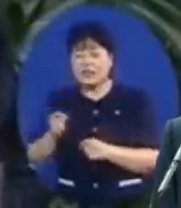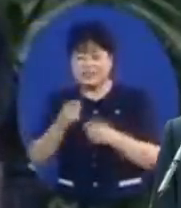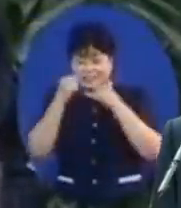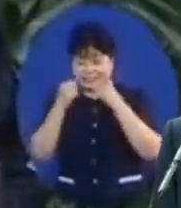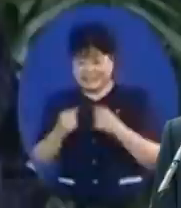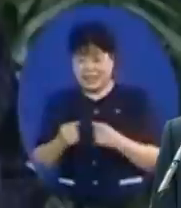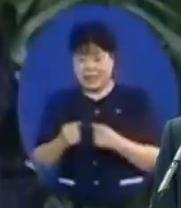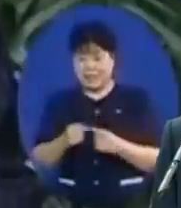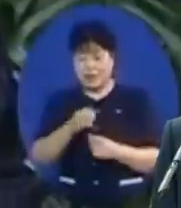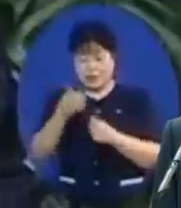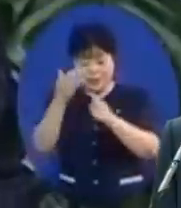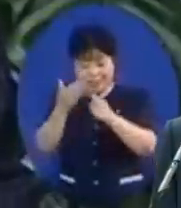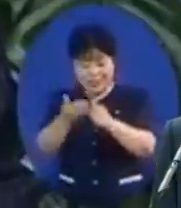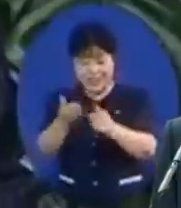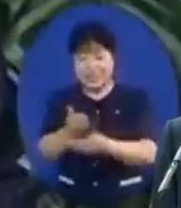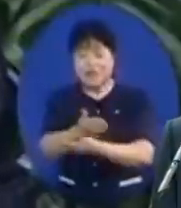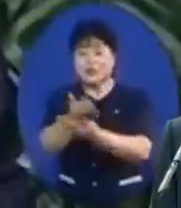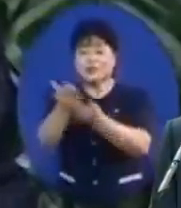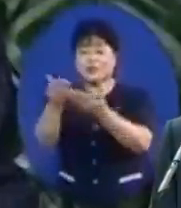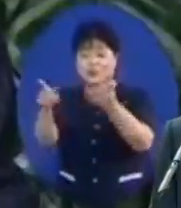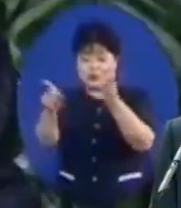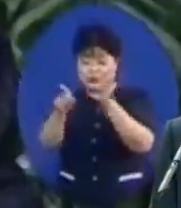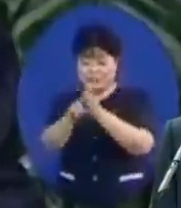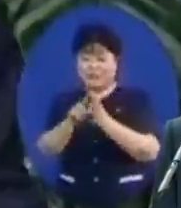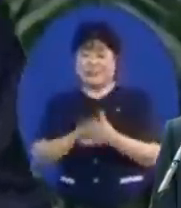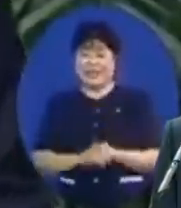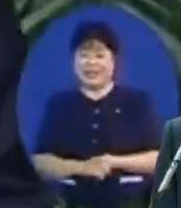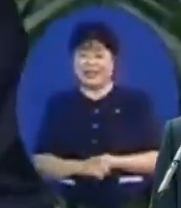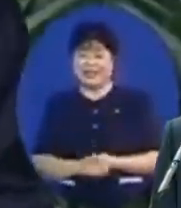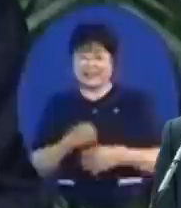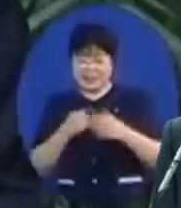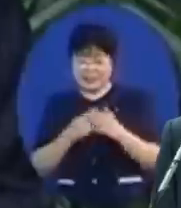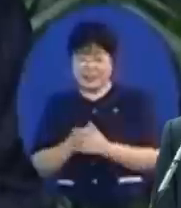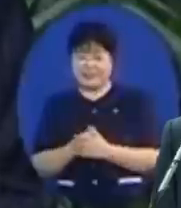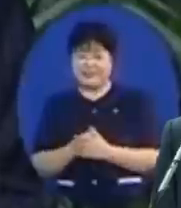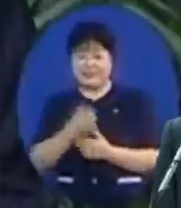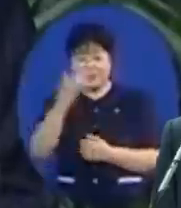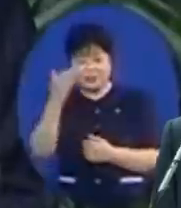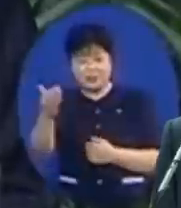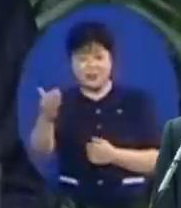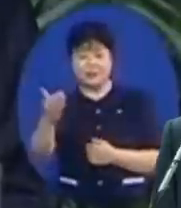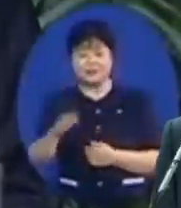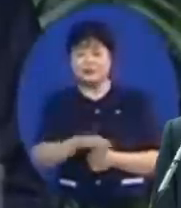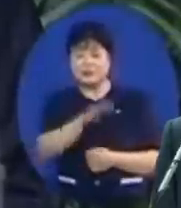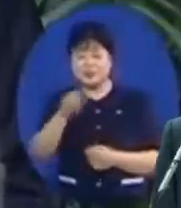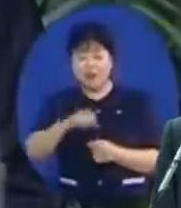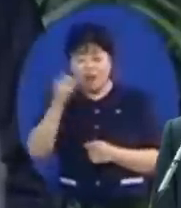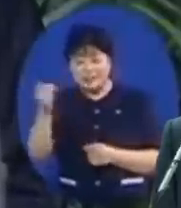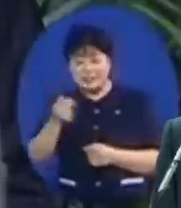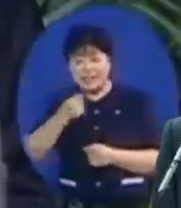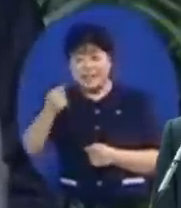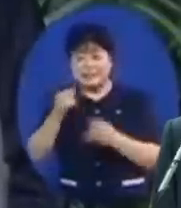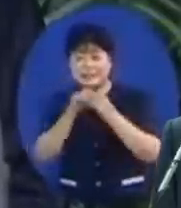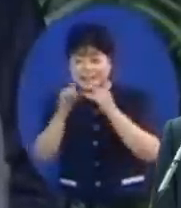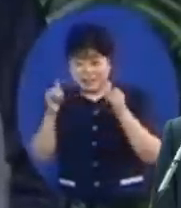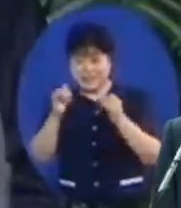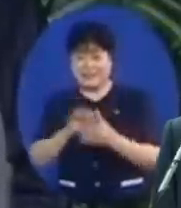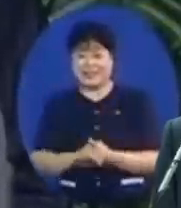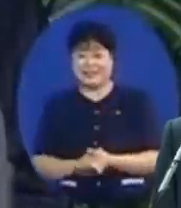삶을 여러분에게 나누어 주신 것입니다. 그러므로 여러분, 우리는 영생을 가진 사람인